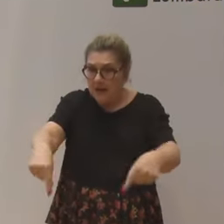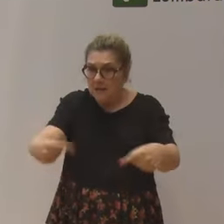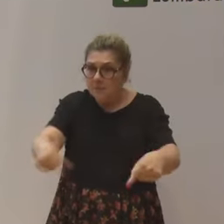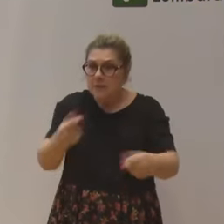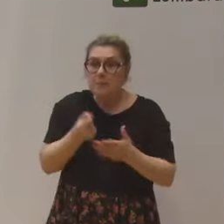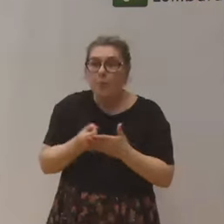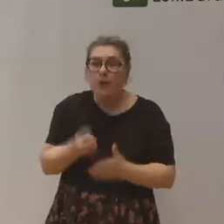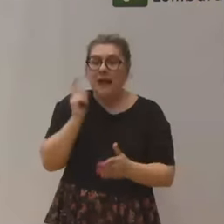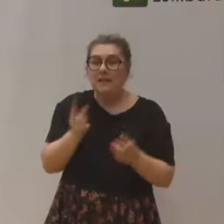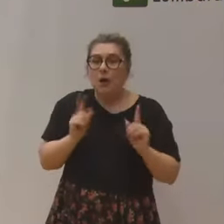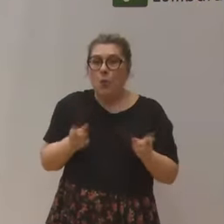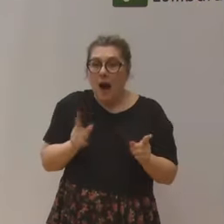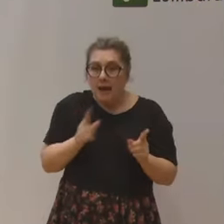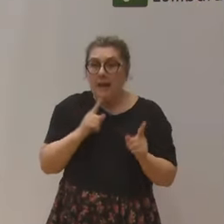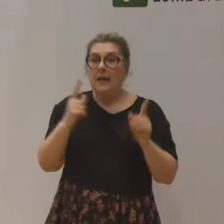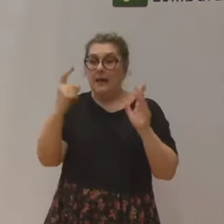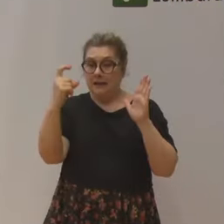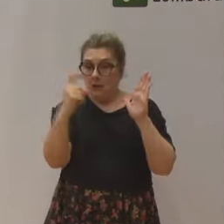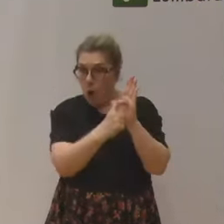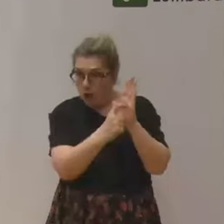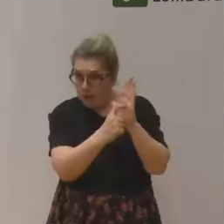importanti sia la norma,